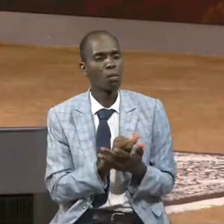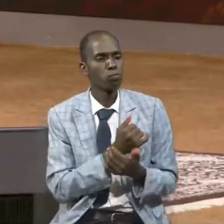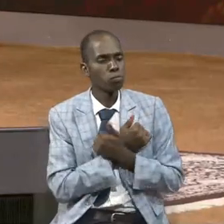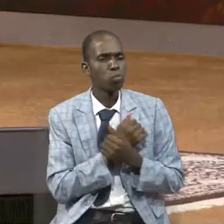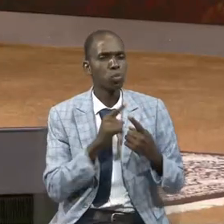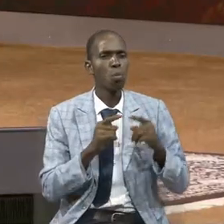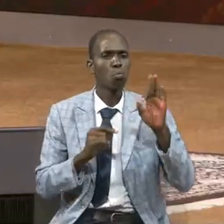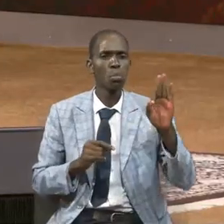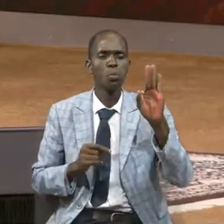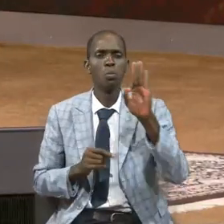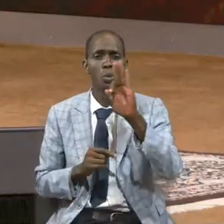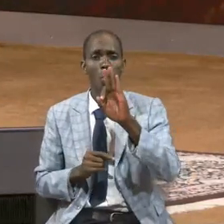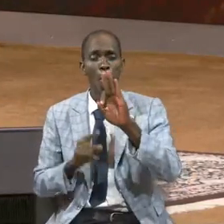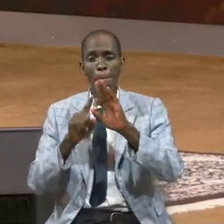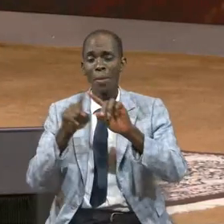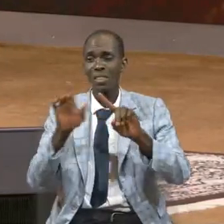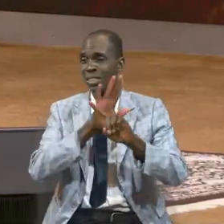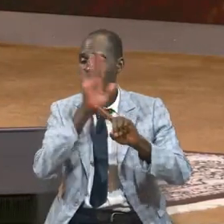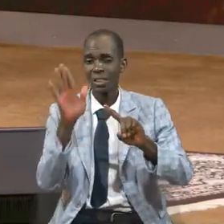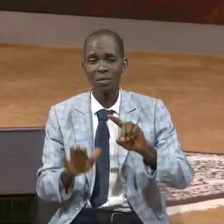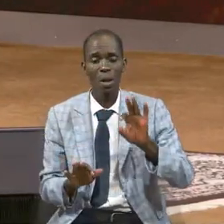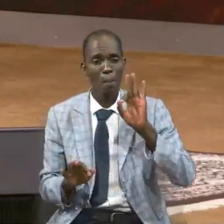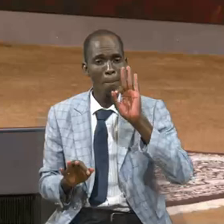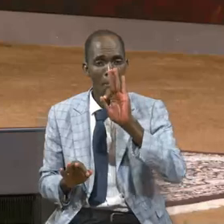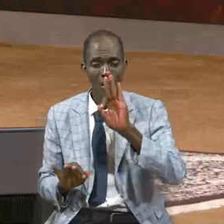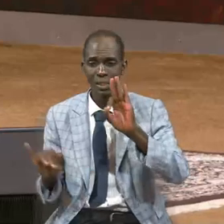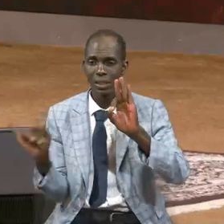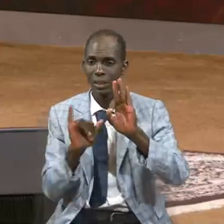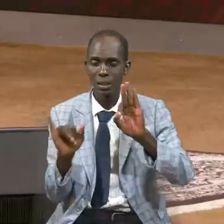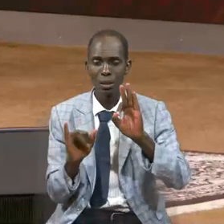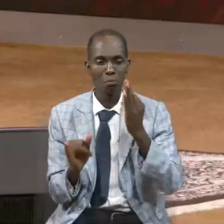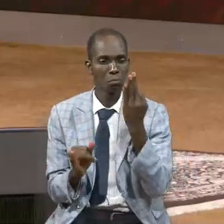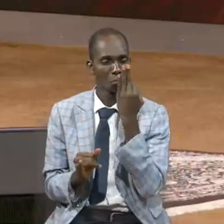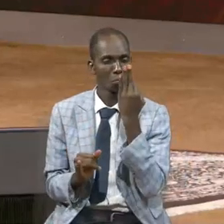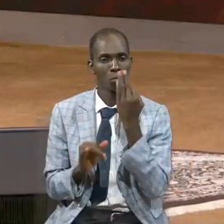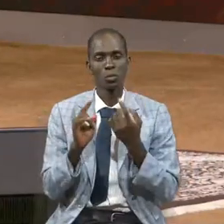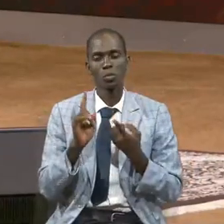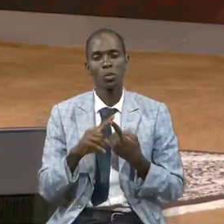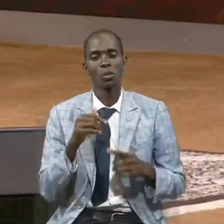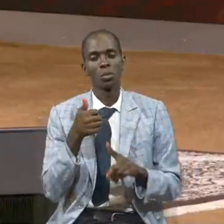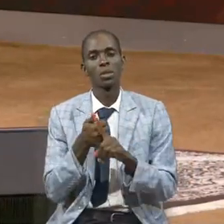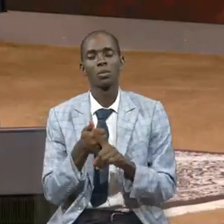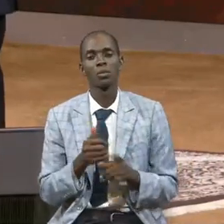autres et ne prêche pas cette même parole à lui-même.